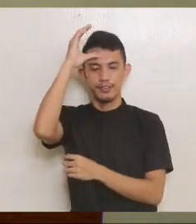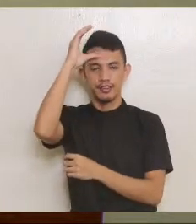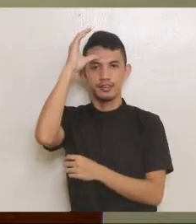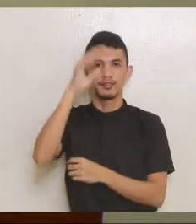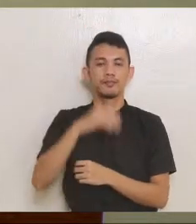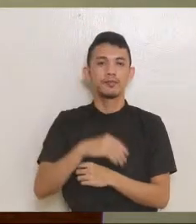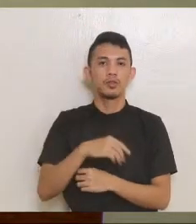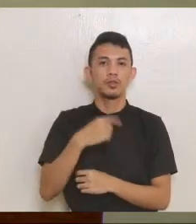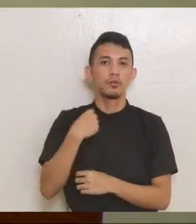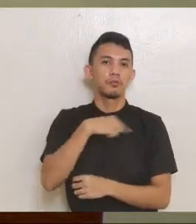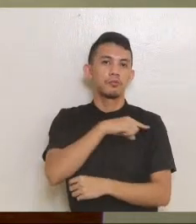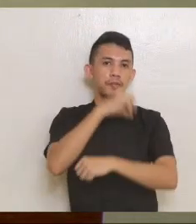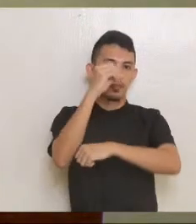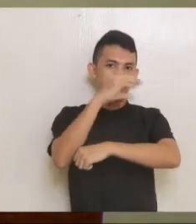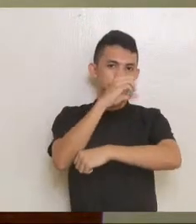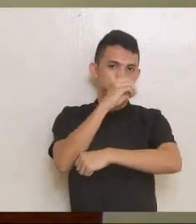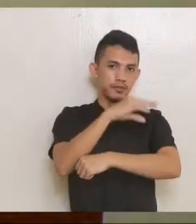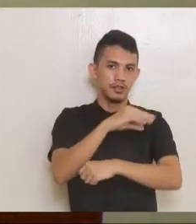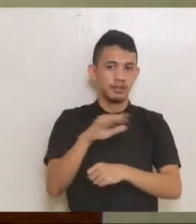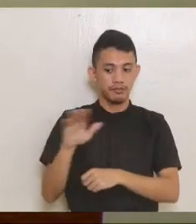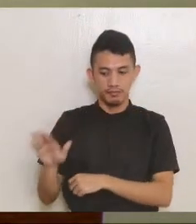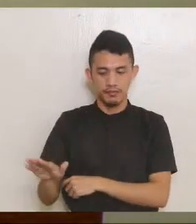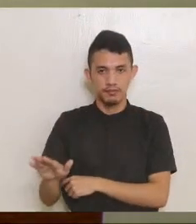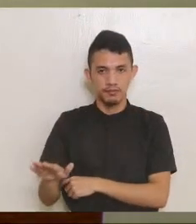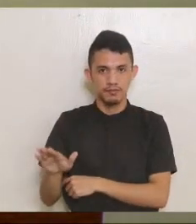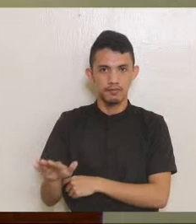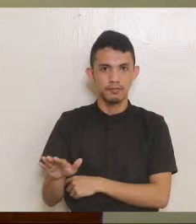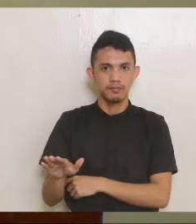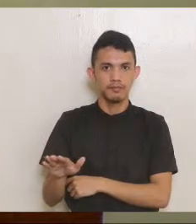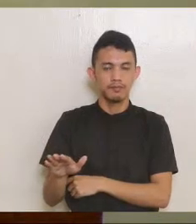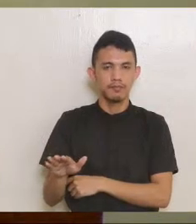Gibunyagan ta sa gagmay pa kitang bata.